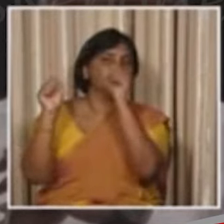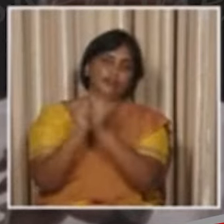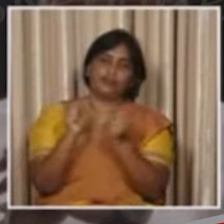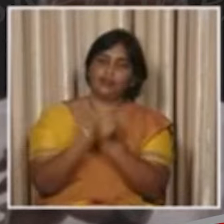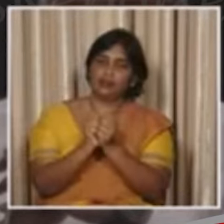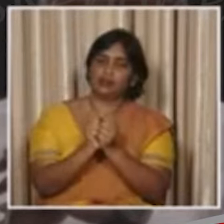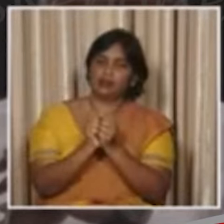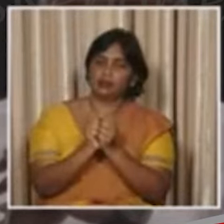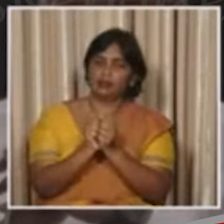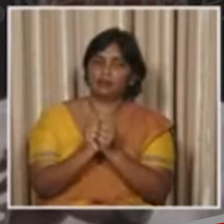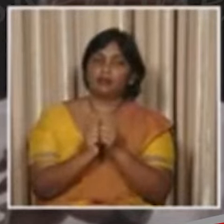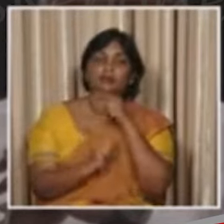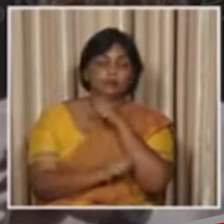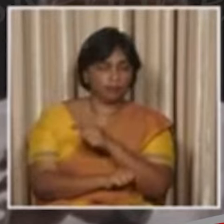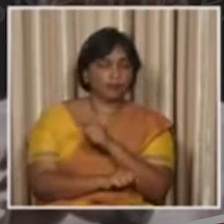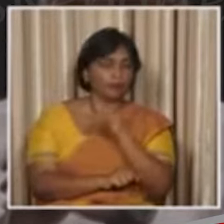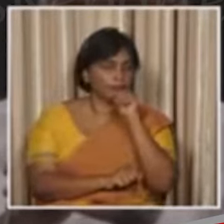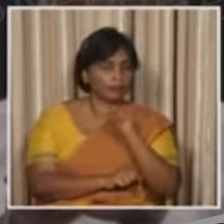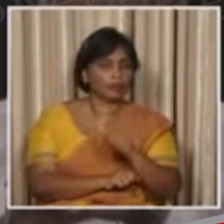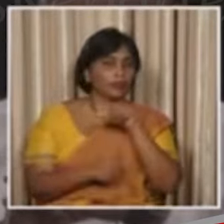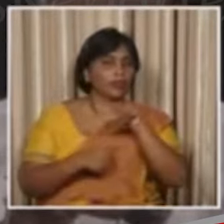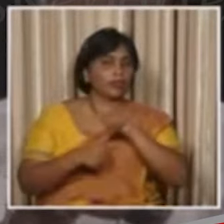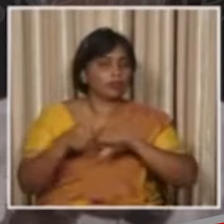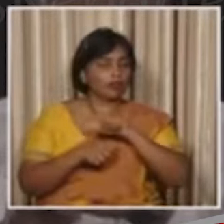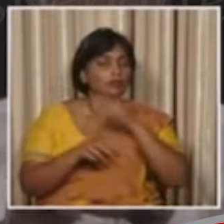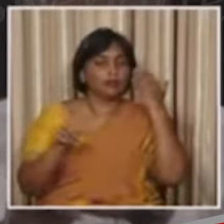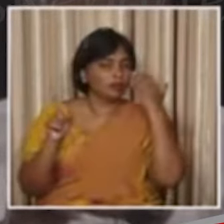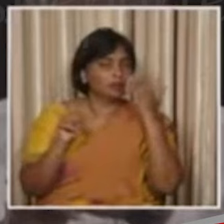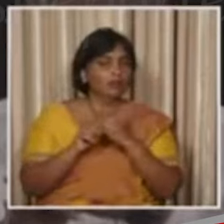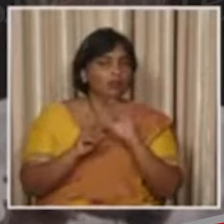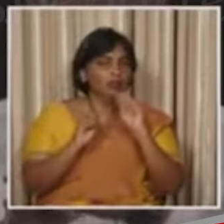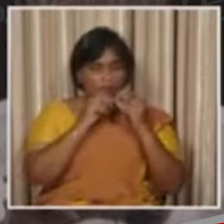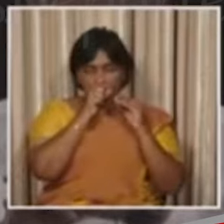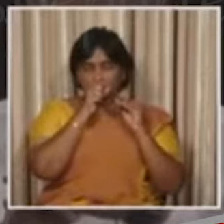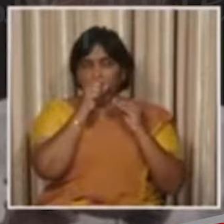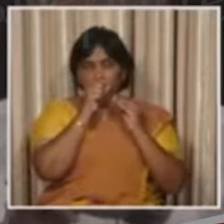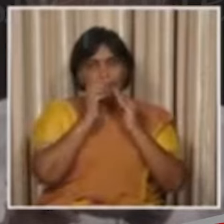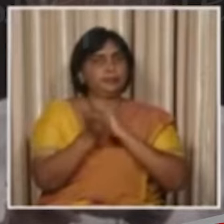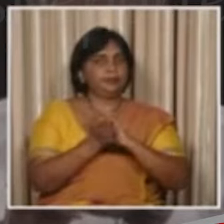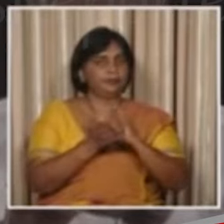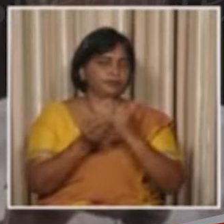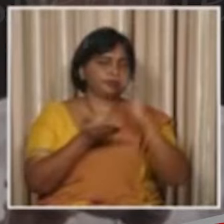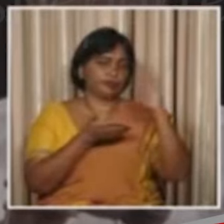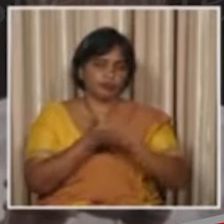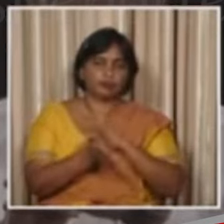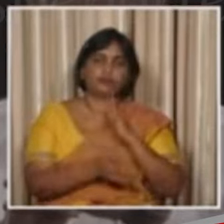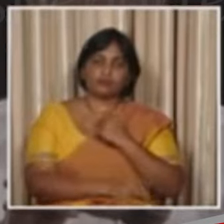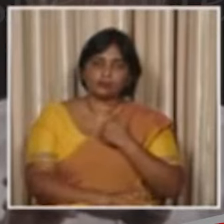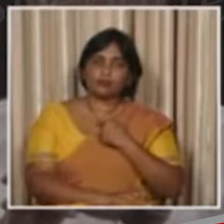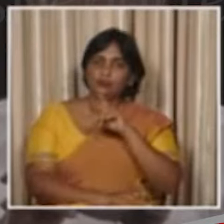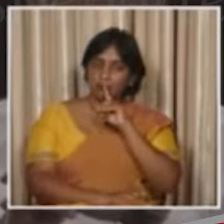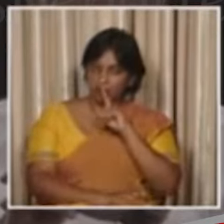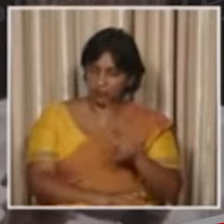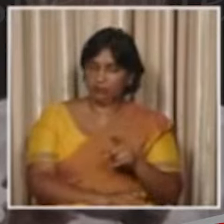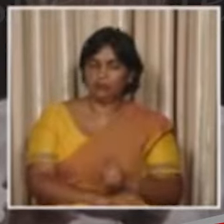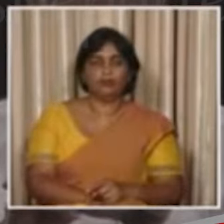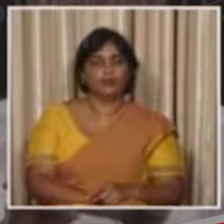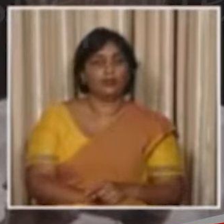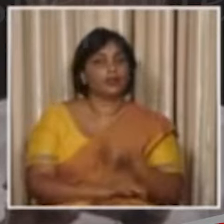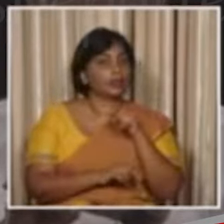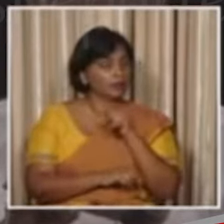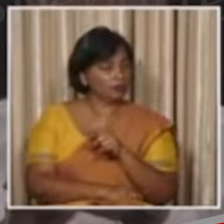කටයුතු කරන්න කියන එක, ඒක ඇත්තට මේ ආයතන ඒ සඳහා යම් කිසි සාධනීය ප්‍රතිචාරයකු දැක්වා කියන එකත් මම මතක් කරන්න ඕනි.